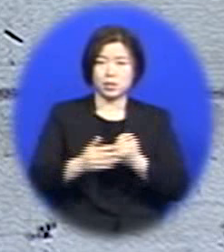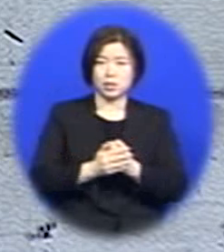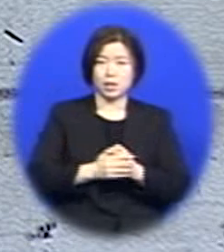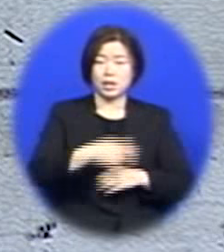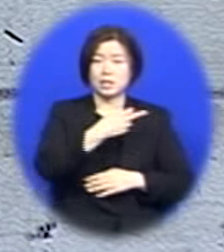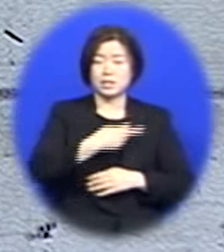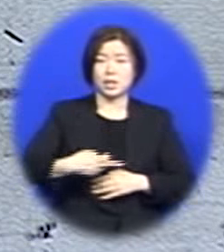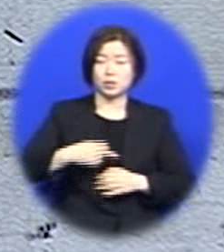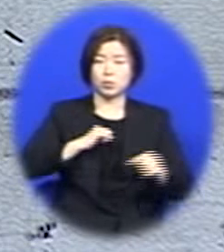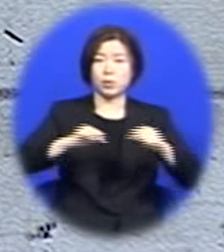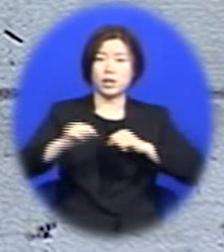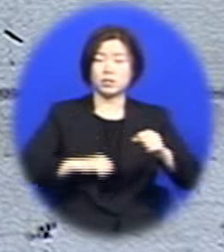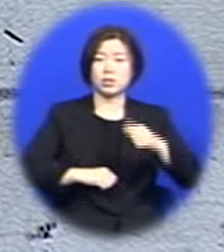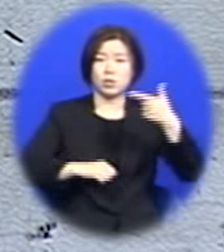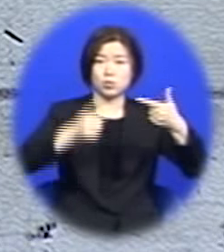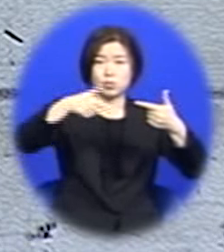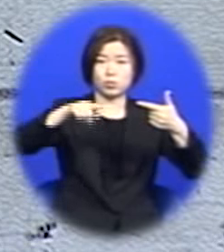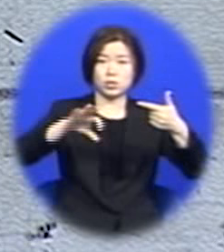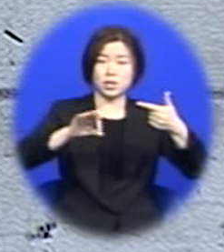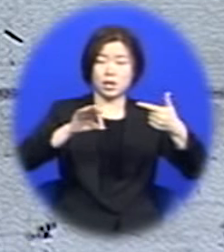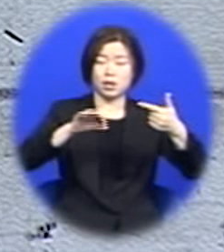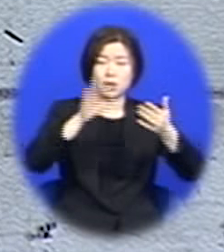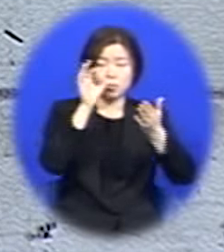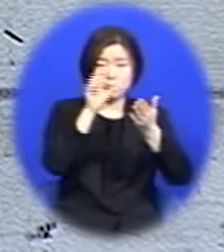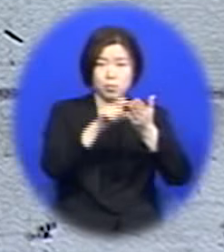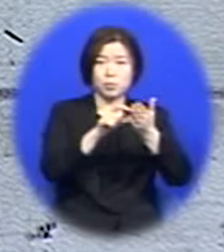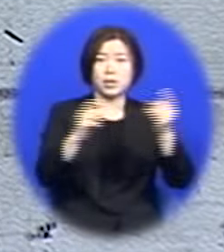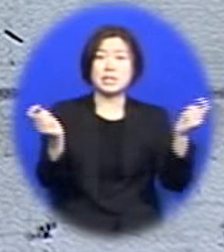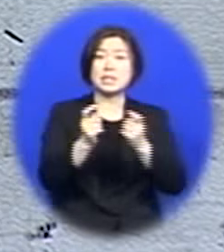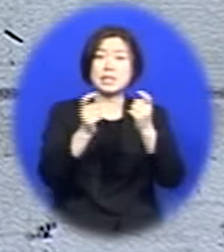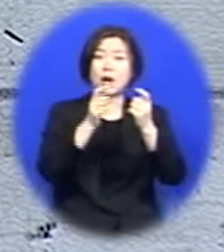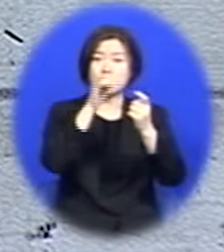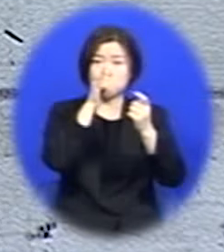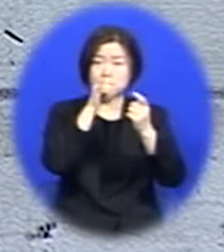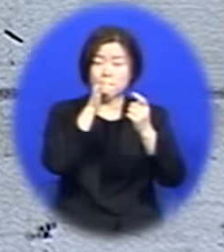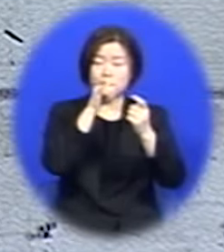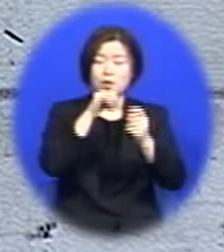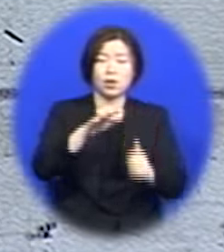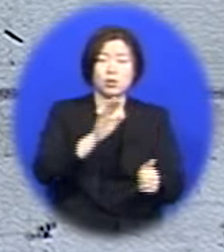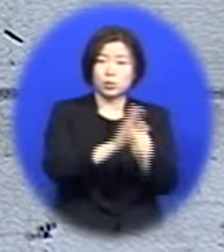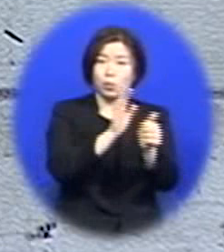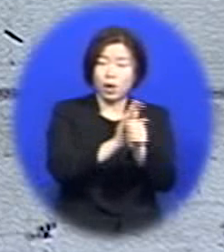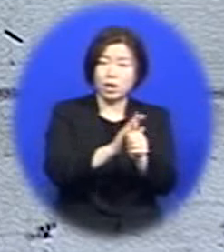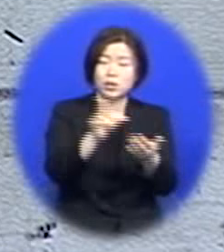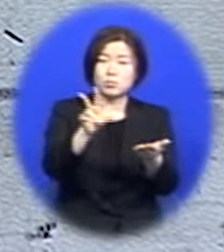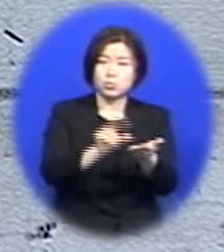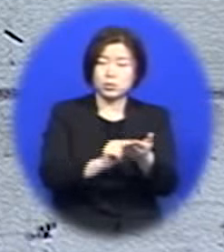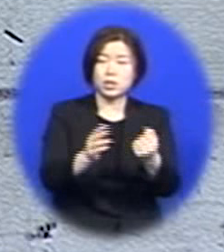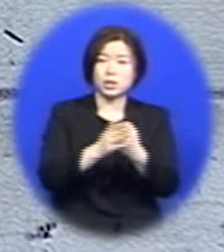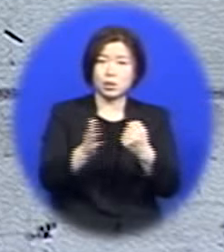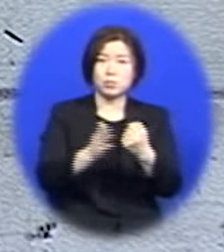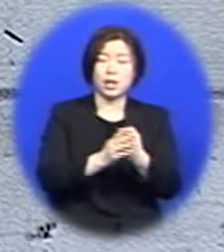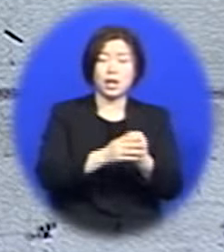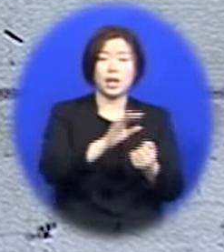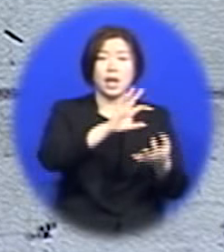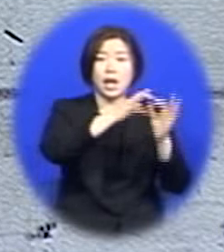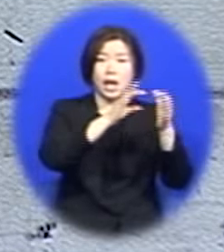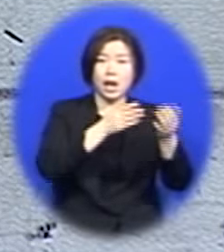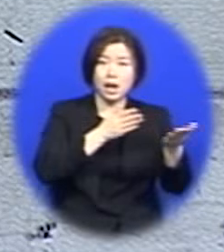사도행전 6장에 가면 교회가 싸움이 생깁니다. 구제하는 문제 때문에 헬라파 유대인과 히브리파 유대인들이